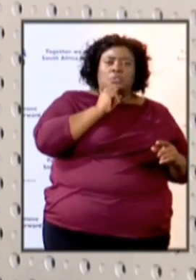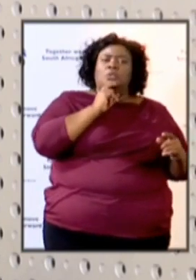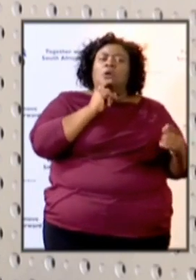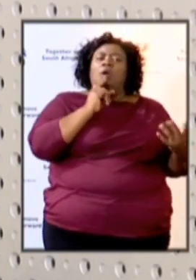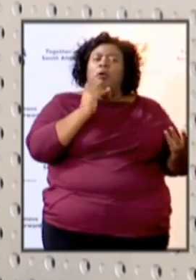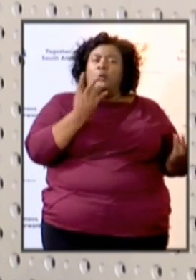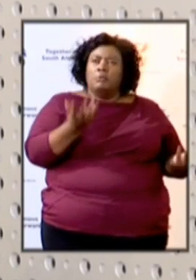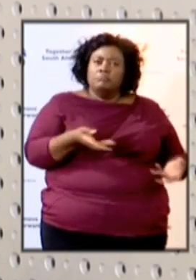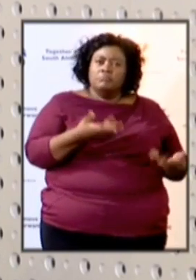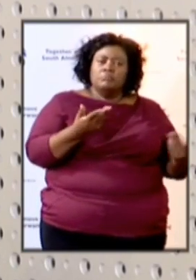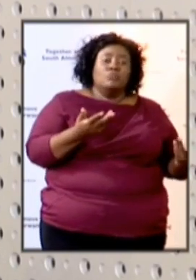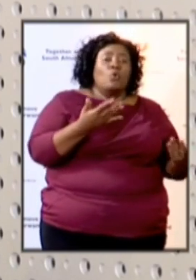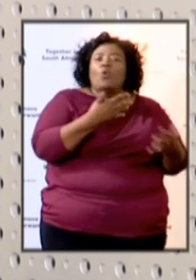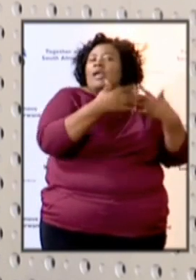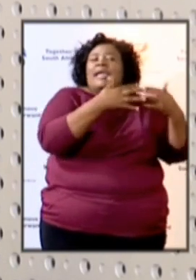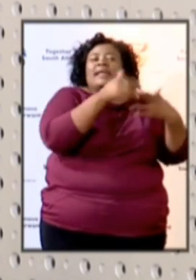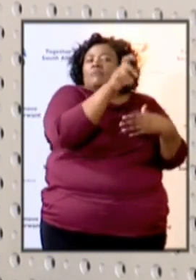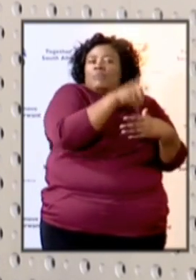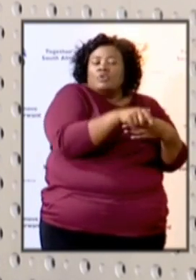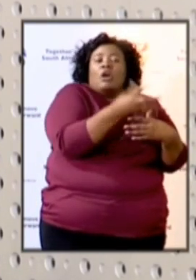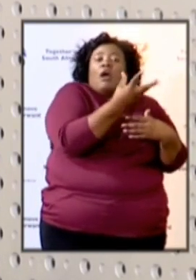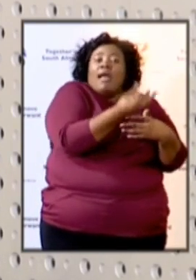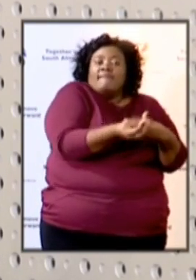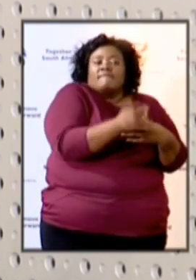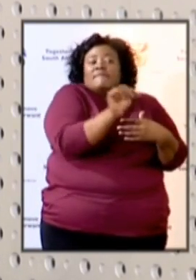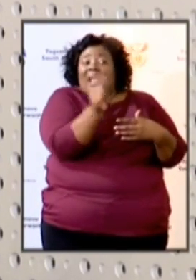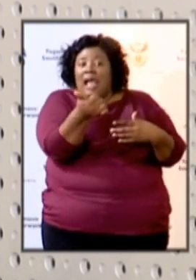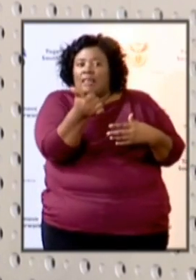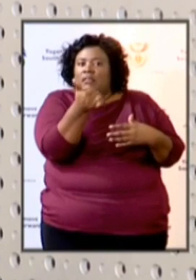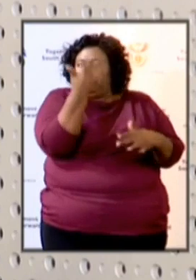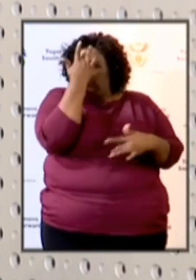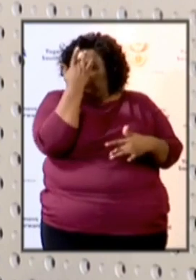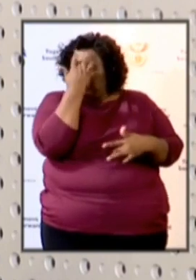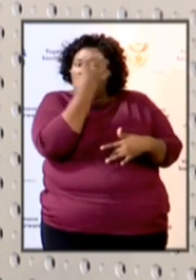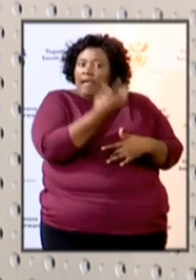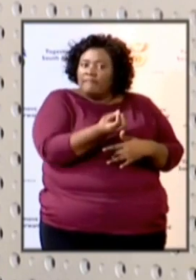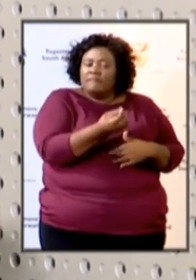umkhulu noma umuntu onezinye izifo